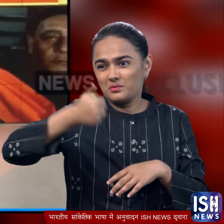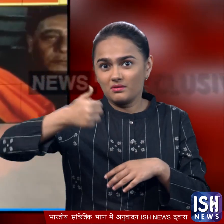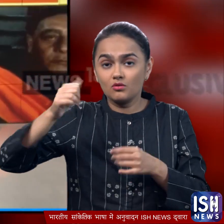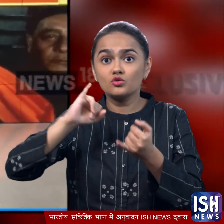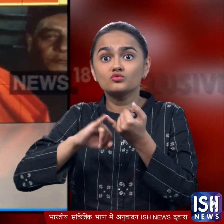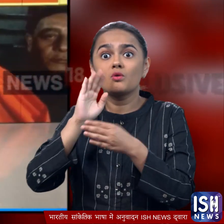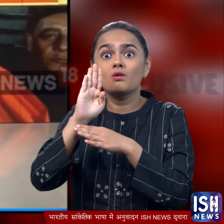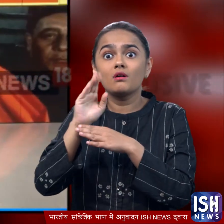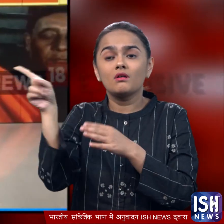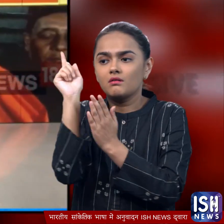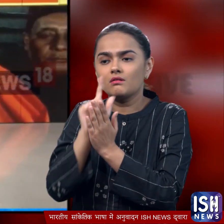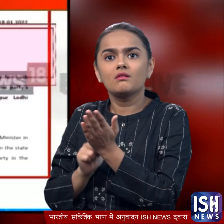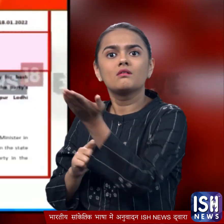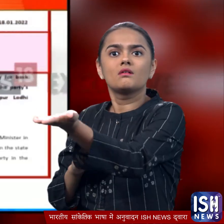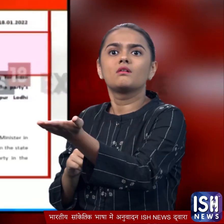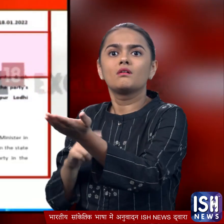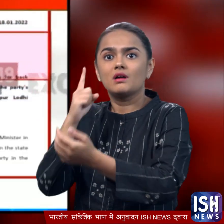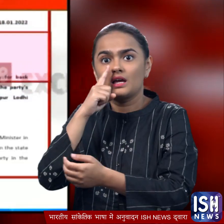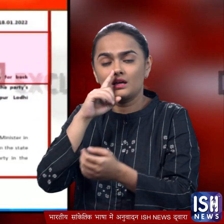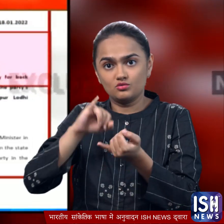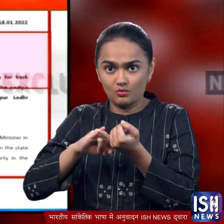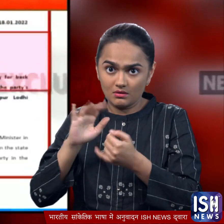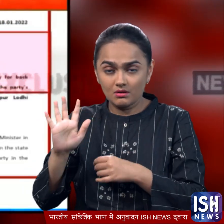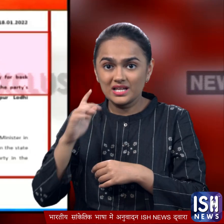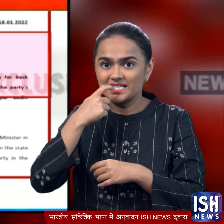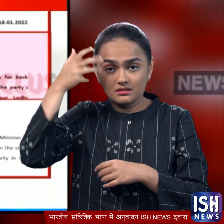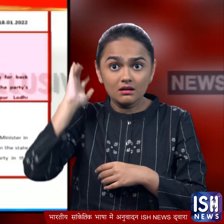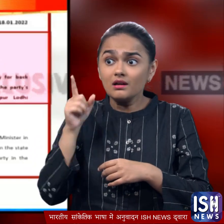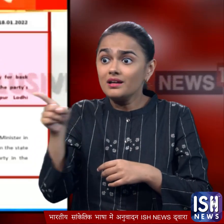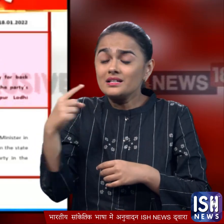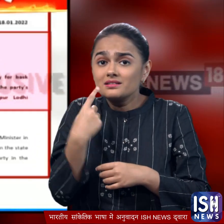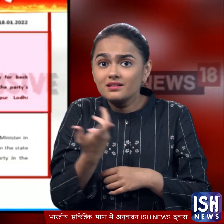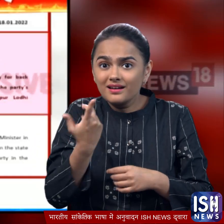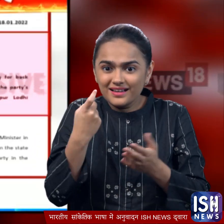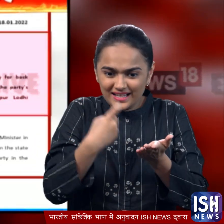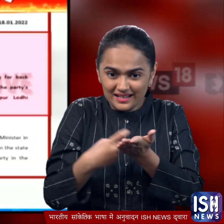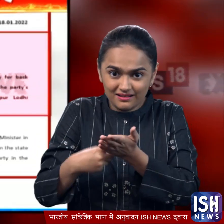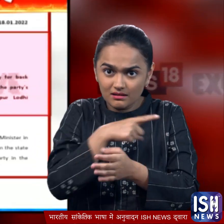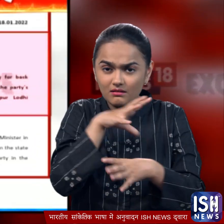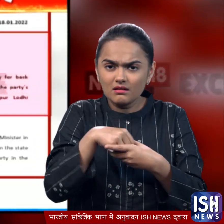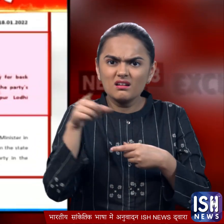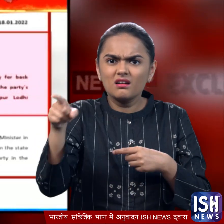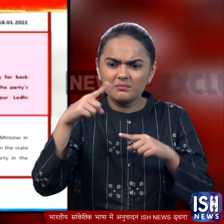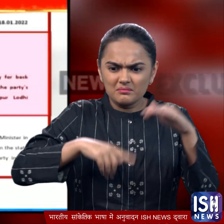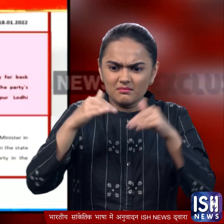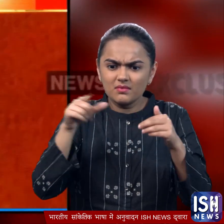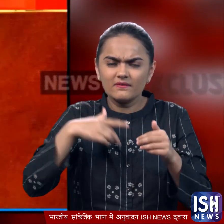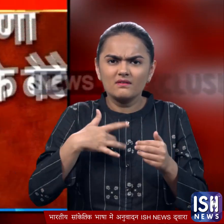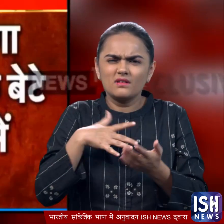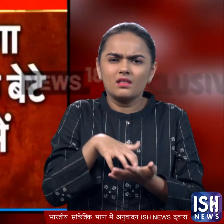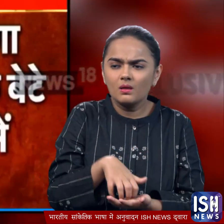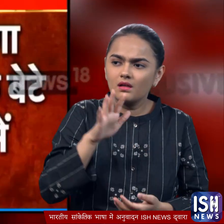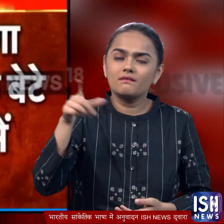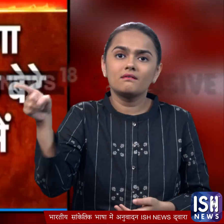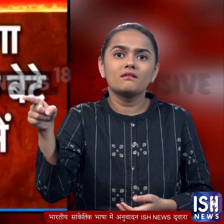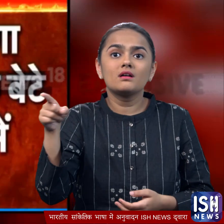विधायकों ने सोनिया गांधी को चिट्ठी लिख डाली, जिसमें पंजाब सरकार के मंत्री राणा गुरजीत सिंह पर पार्टी को कमजोर करने का आरोप लगाया गया और